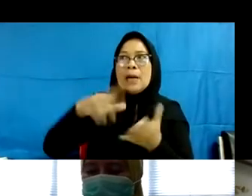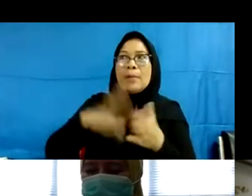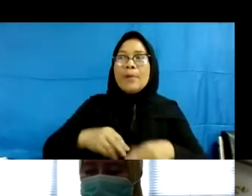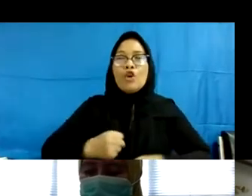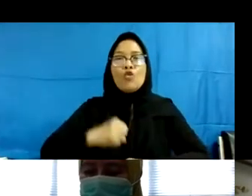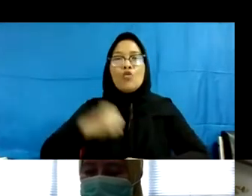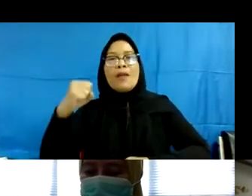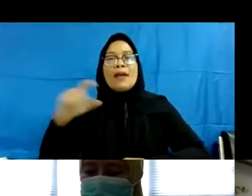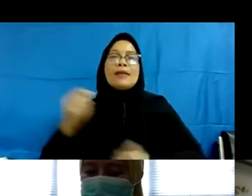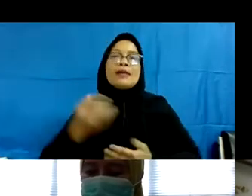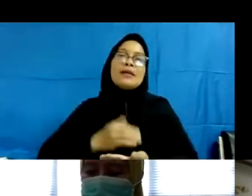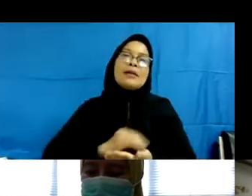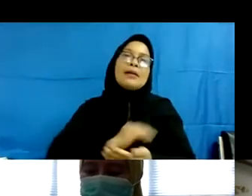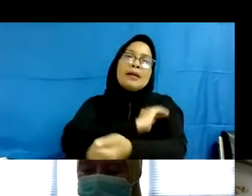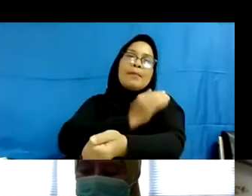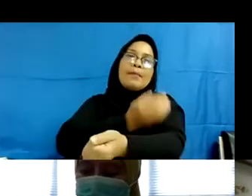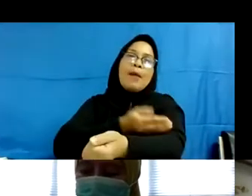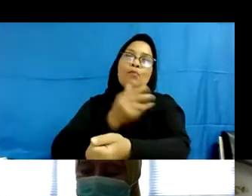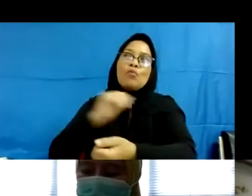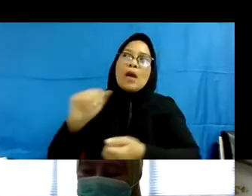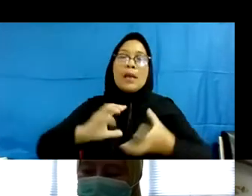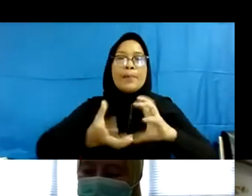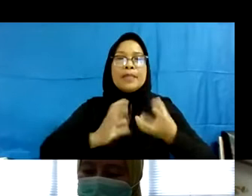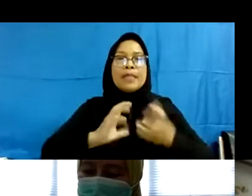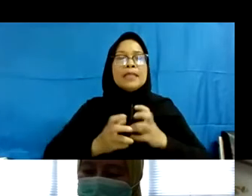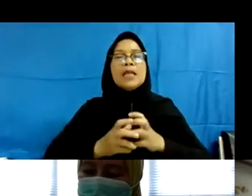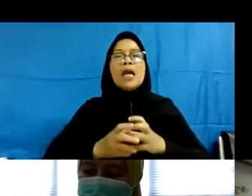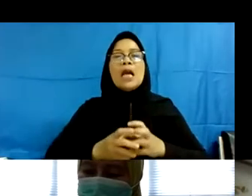penguasaan kemampuan untuk membaca braille menjadi